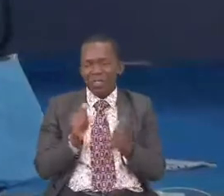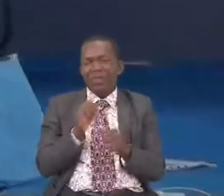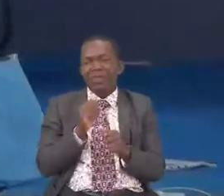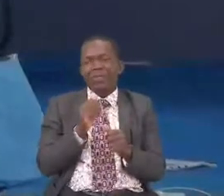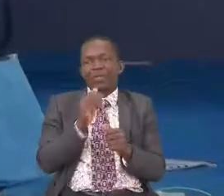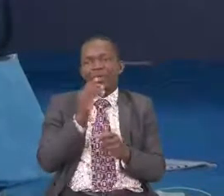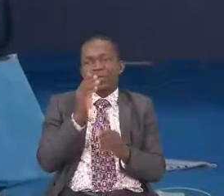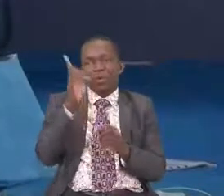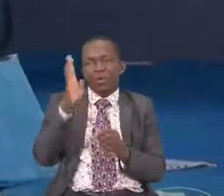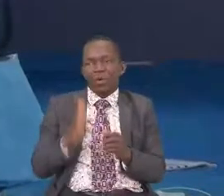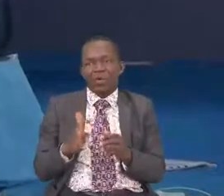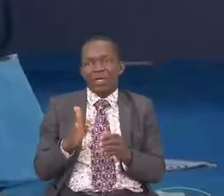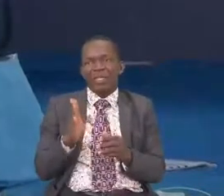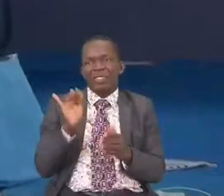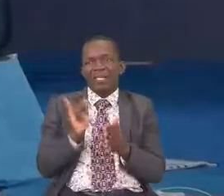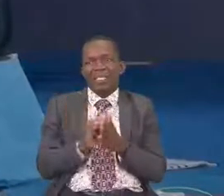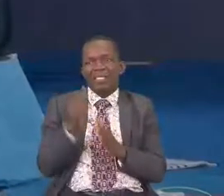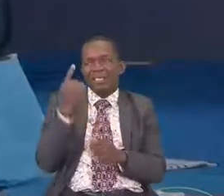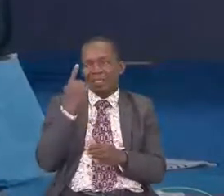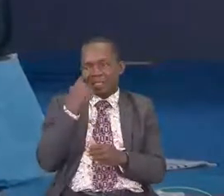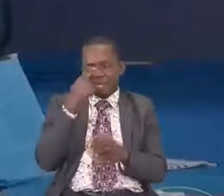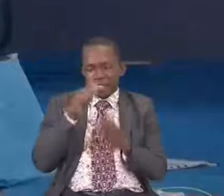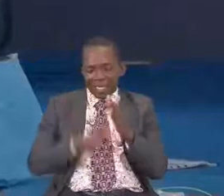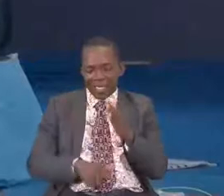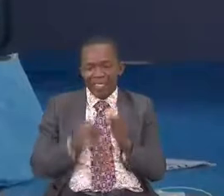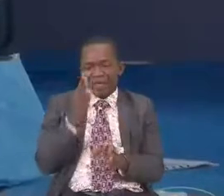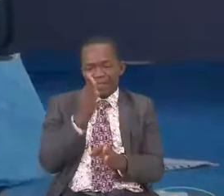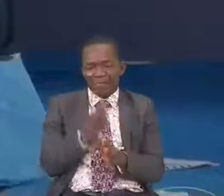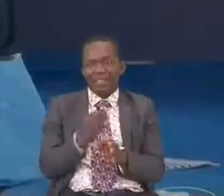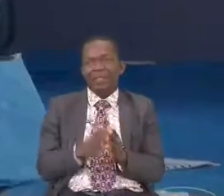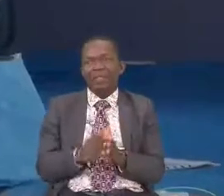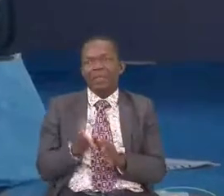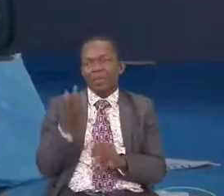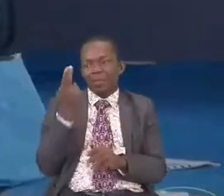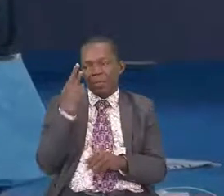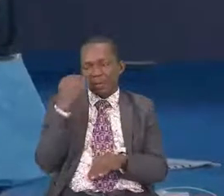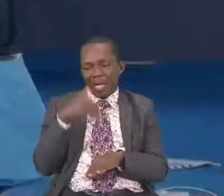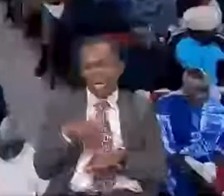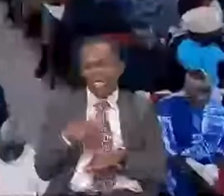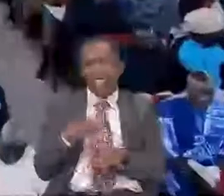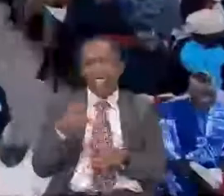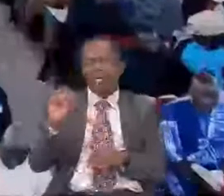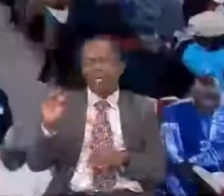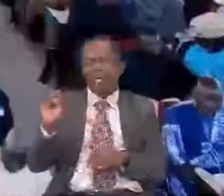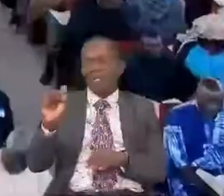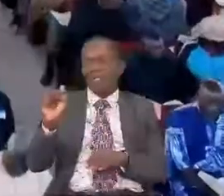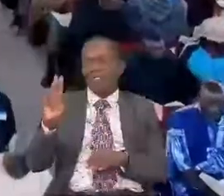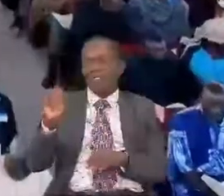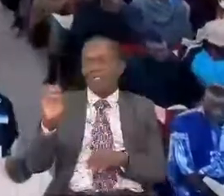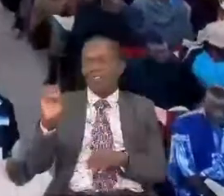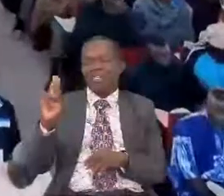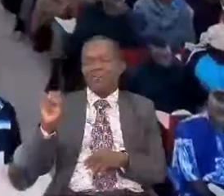vue. Et il a eu la promesse. Samson, ils ont ôté ses yeux.